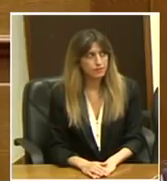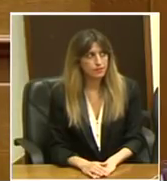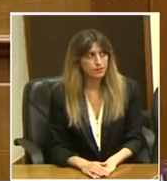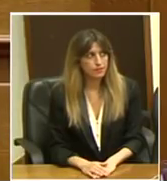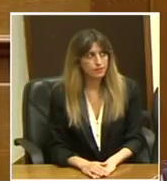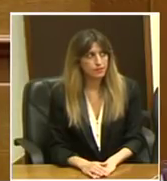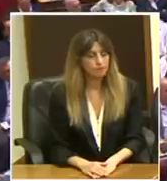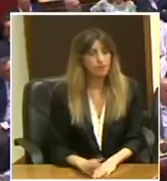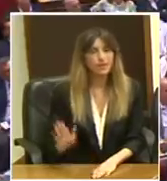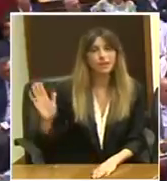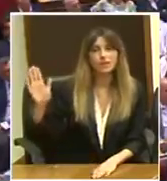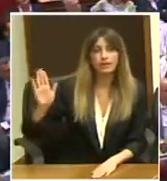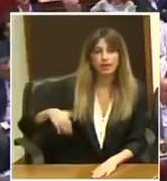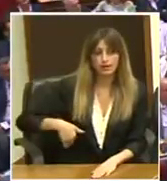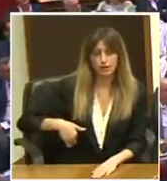Τελευταίο.